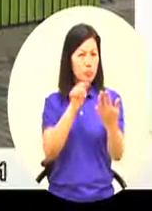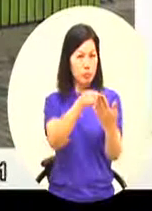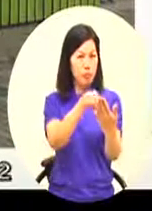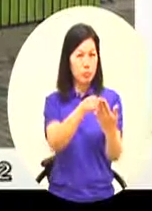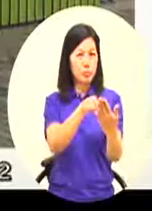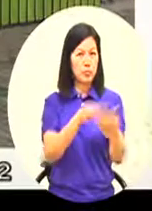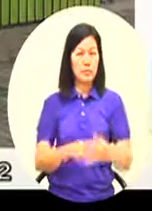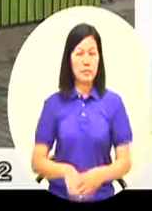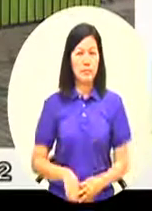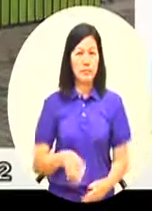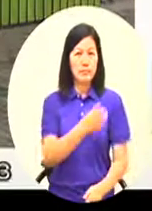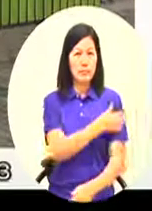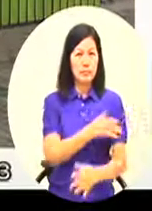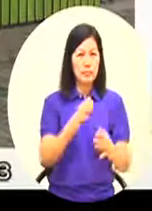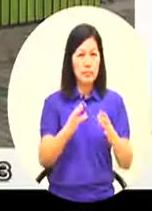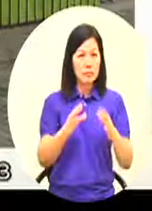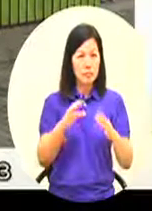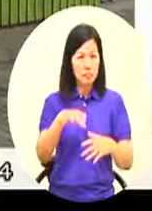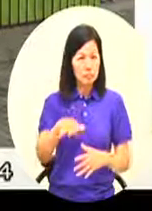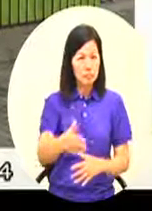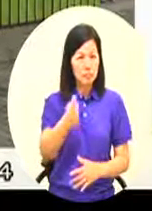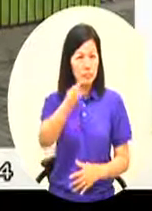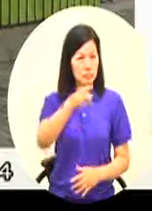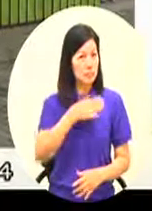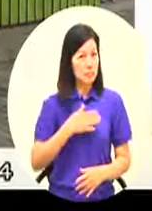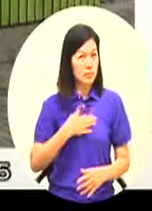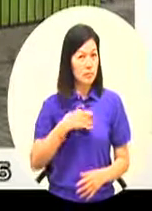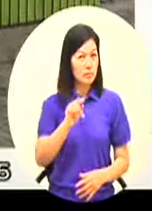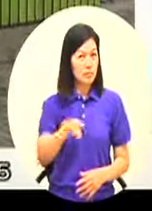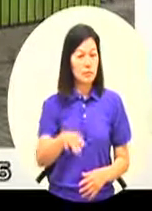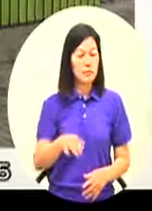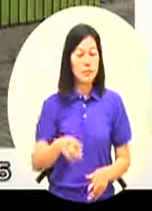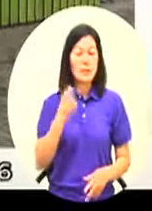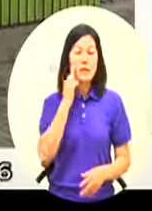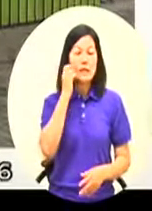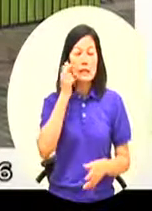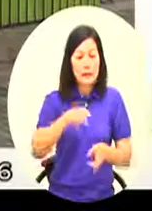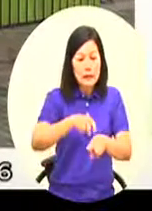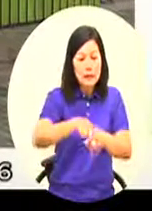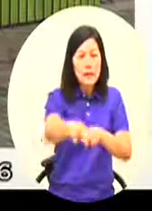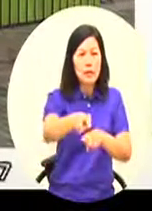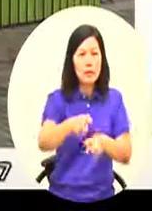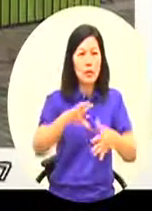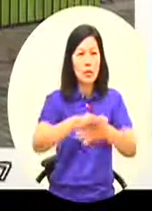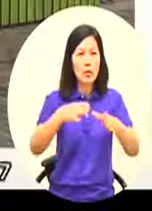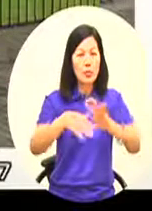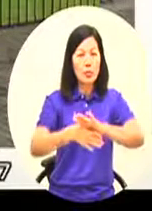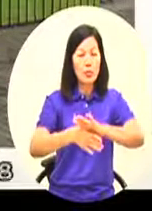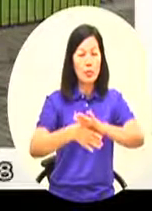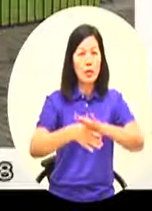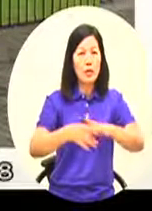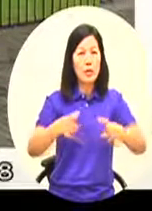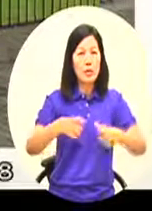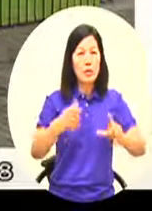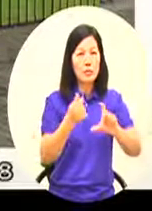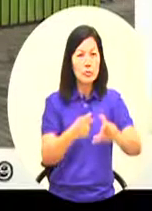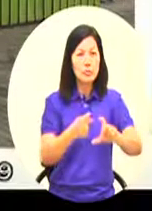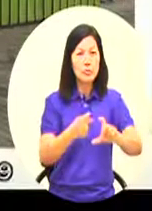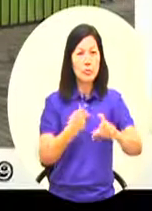都应该知道那个位置，差不多在我们的铁道文化园区那个铁道文化馆的旁